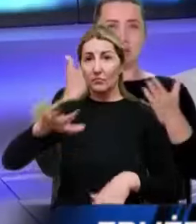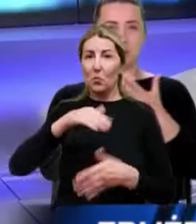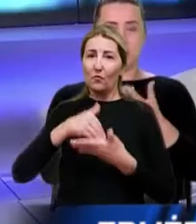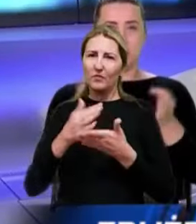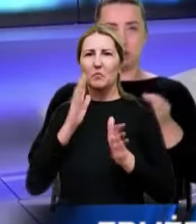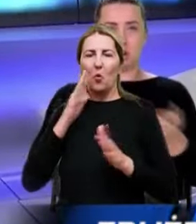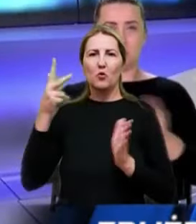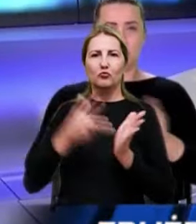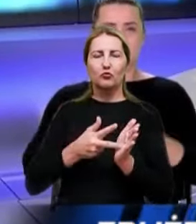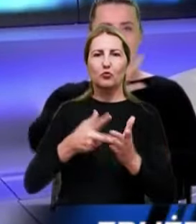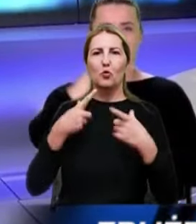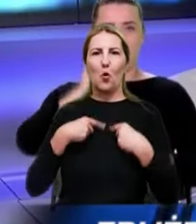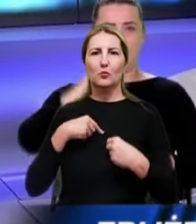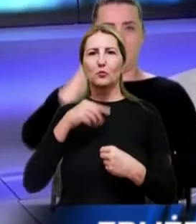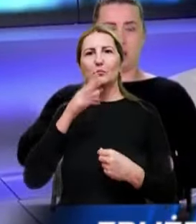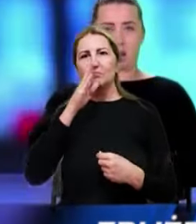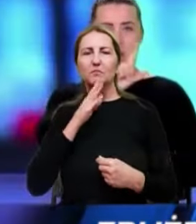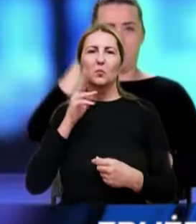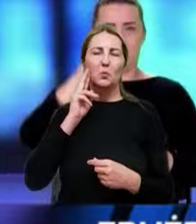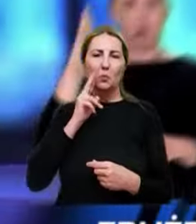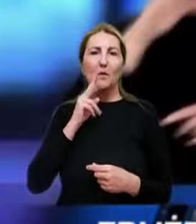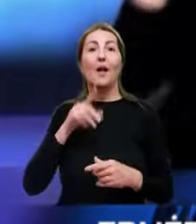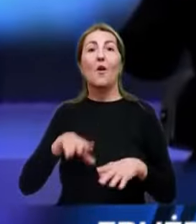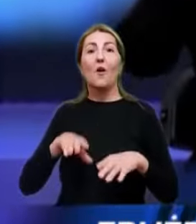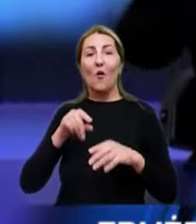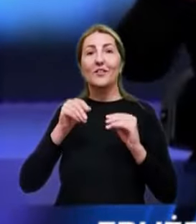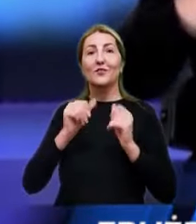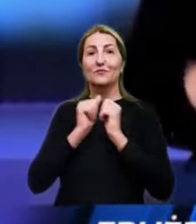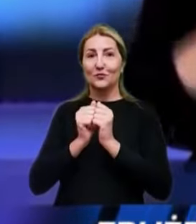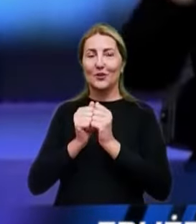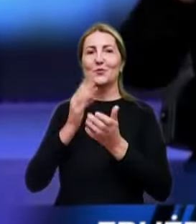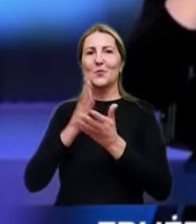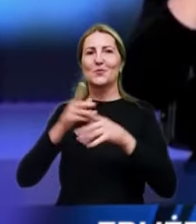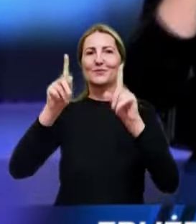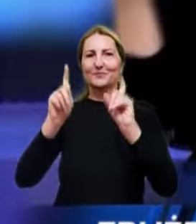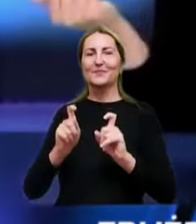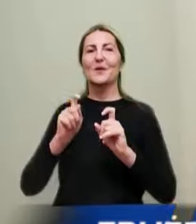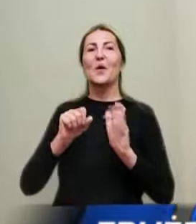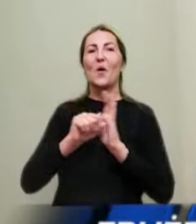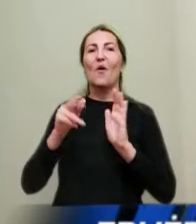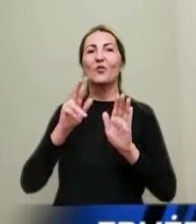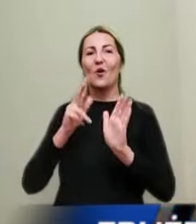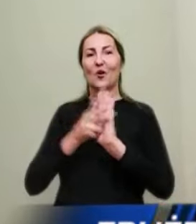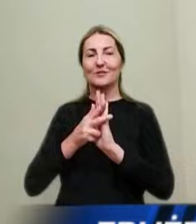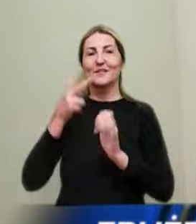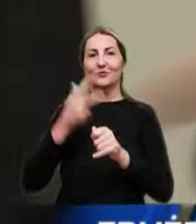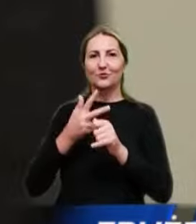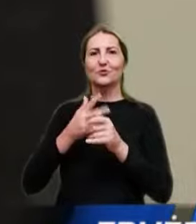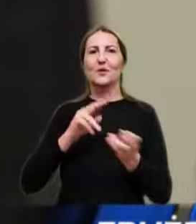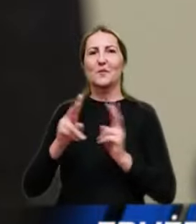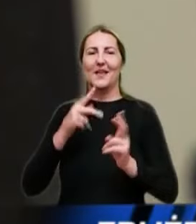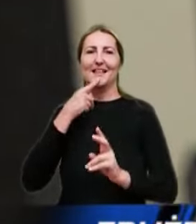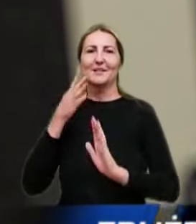niepełnosprawnością słuchu. To z myślą o nich od września. Główne wydanie zbliżeń o 18.30 tłumaczone jest na język